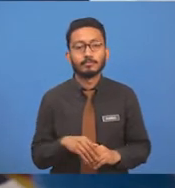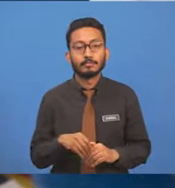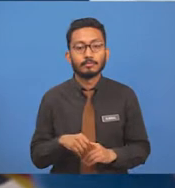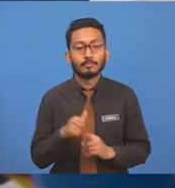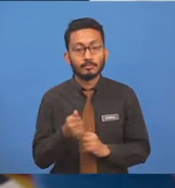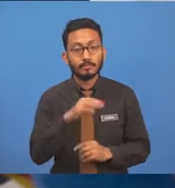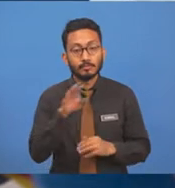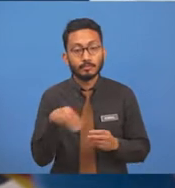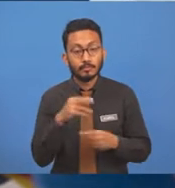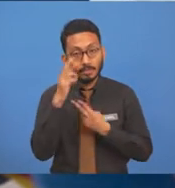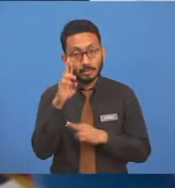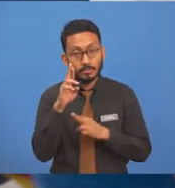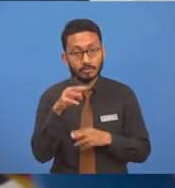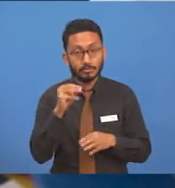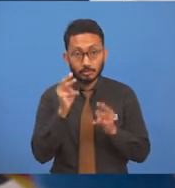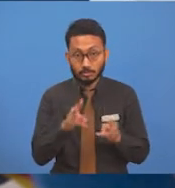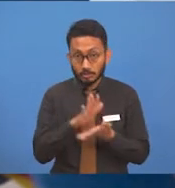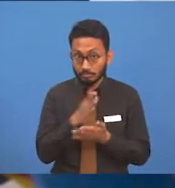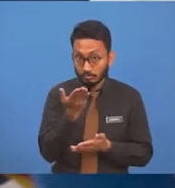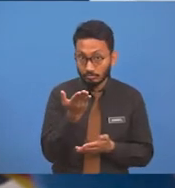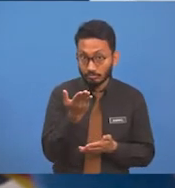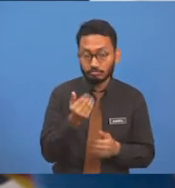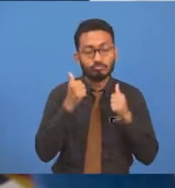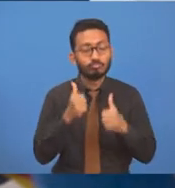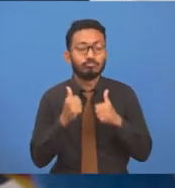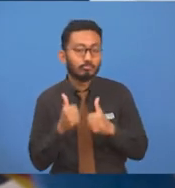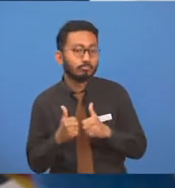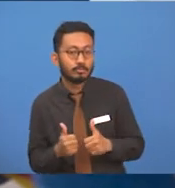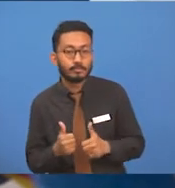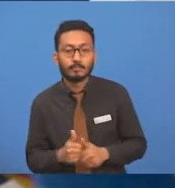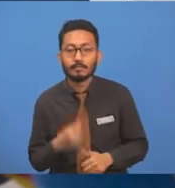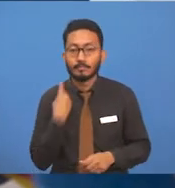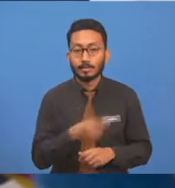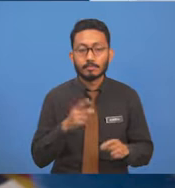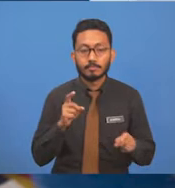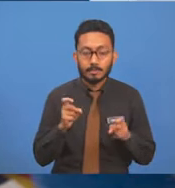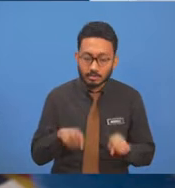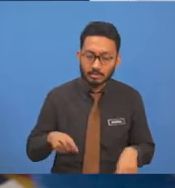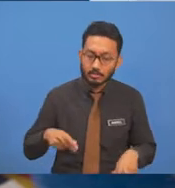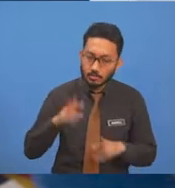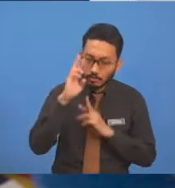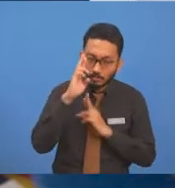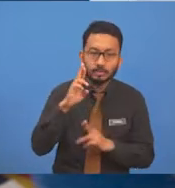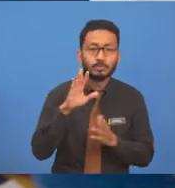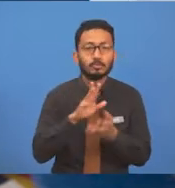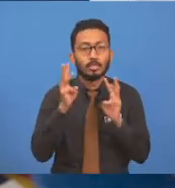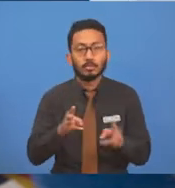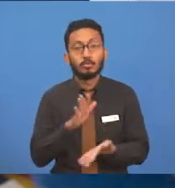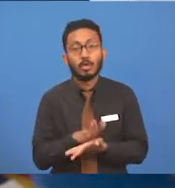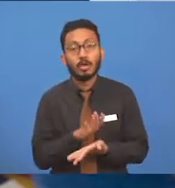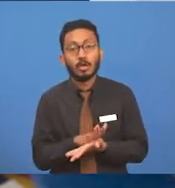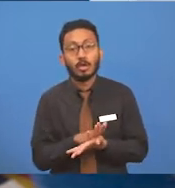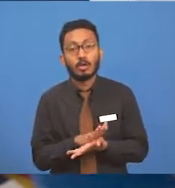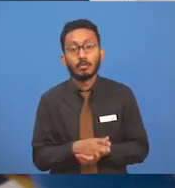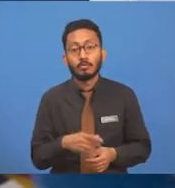sekolah? Ya ke? Bagus murid-murid. Kita perlulah menghormati warga sekolah untuk